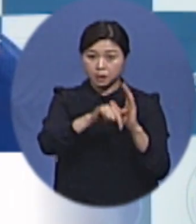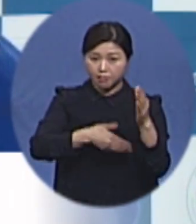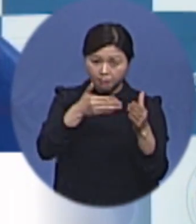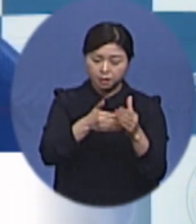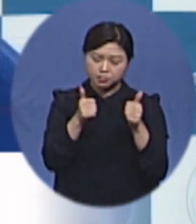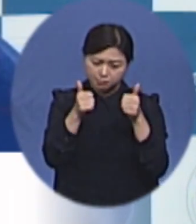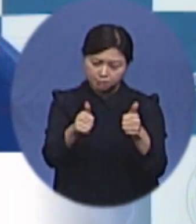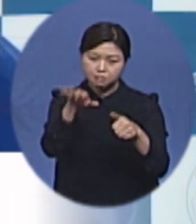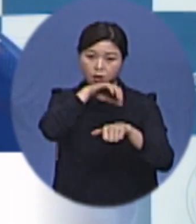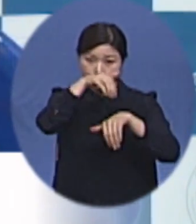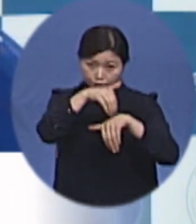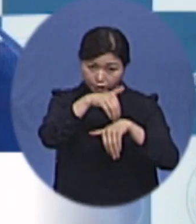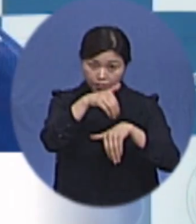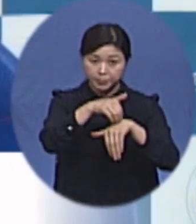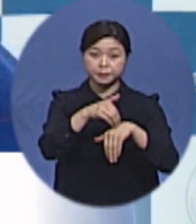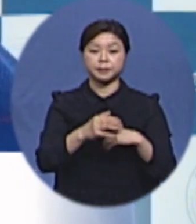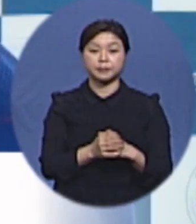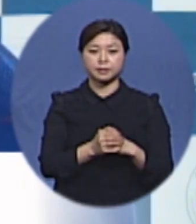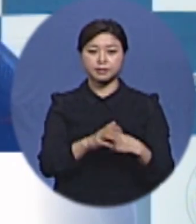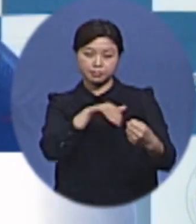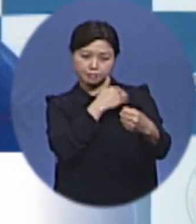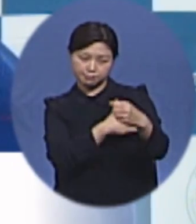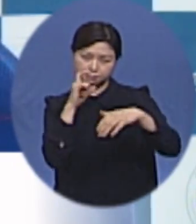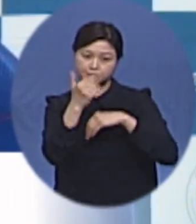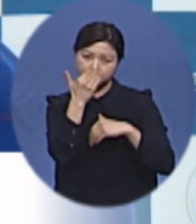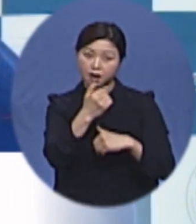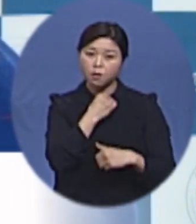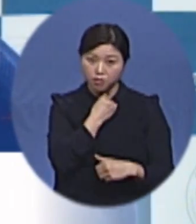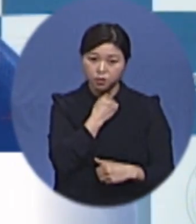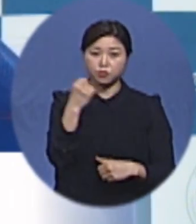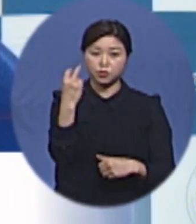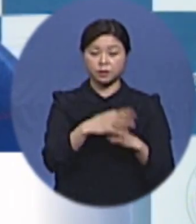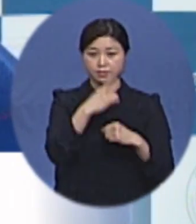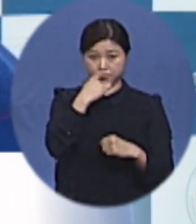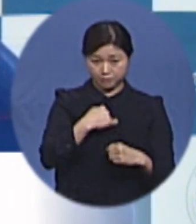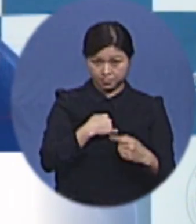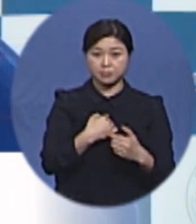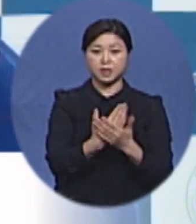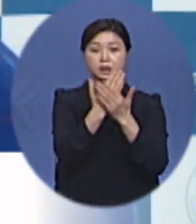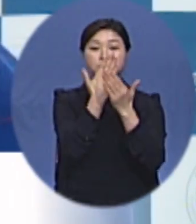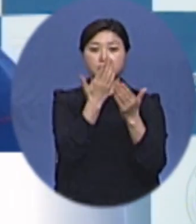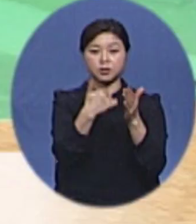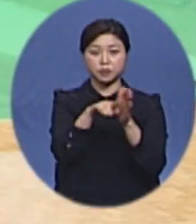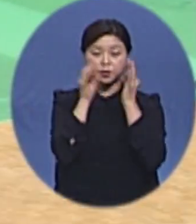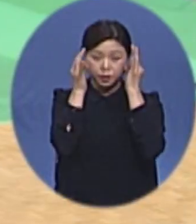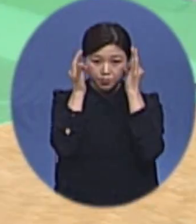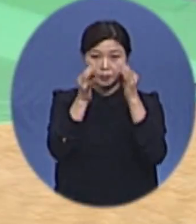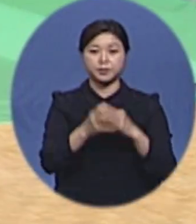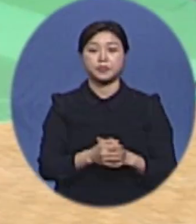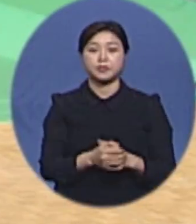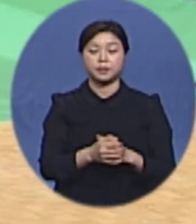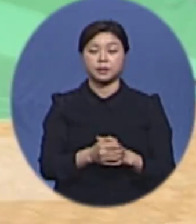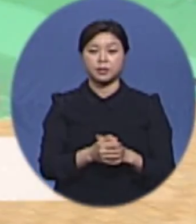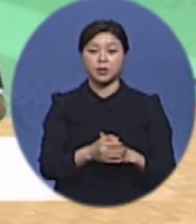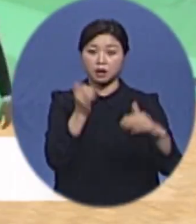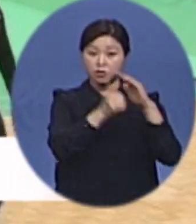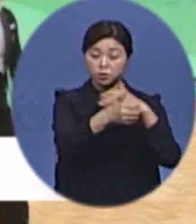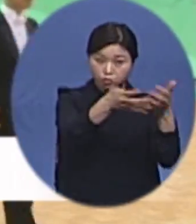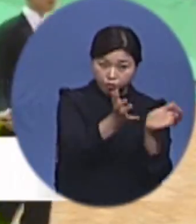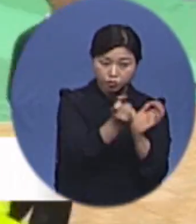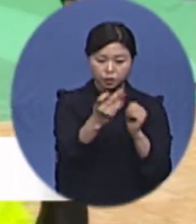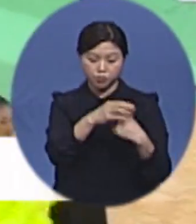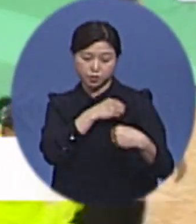2020년도까지는 꾸준히 훈련해서 실력을 유지하고 싶고 또 계속 제가 발전해 나가야 되지 않겠습니까? 특히 선수부와